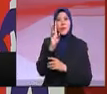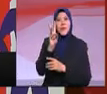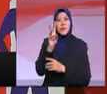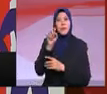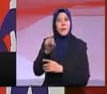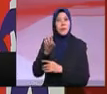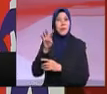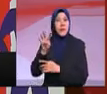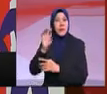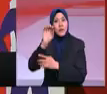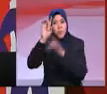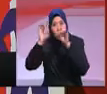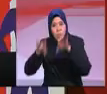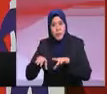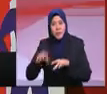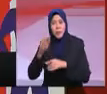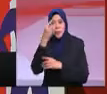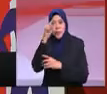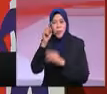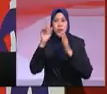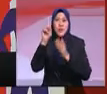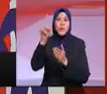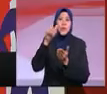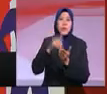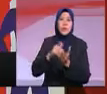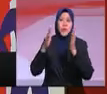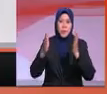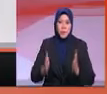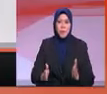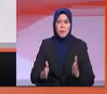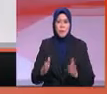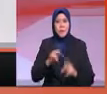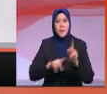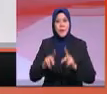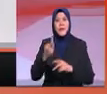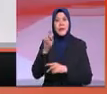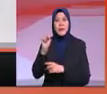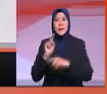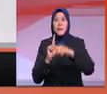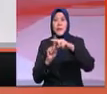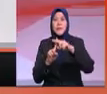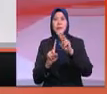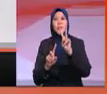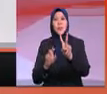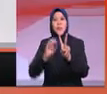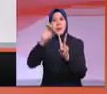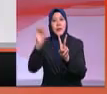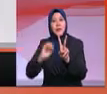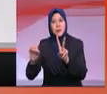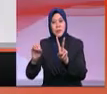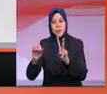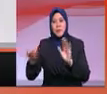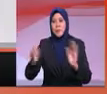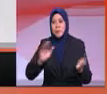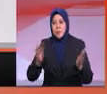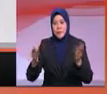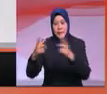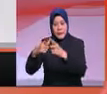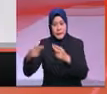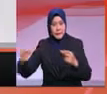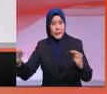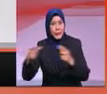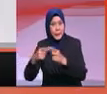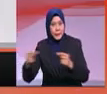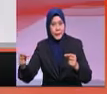76.4 ujian untuk 1,000 penduduk. Dan kes positif kita ialah 2%. Dan dibandingkan contoh ni di negara Jepun,